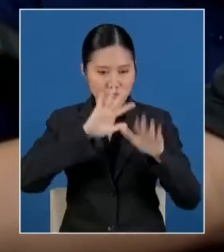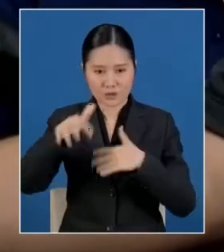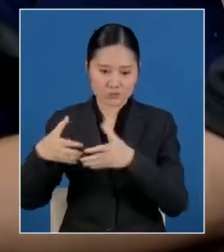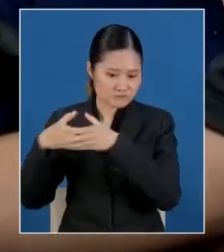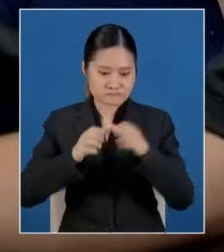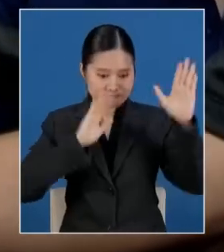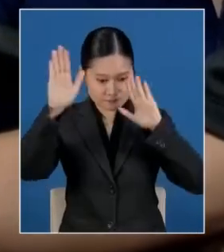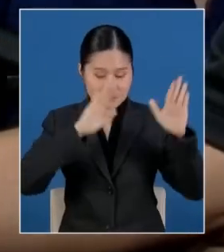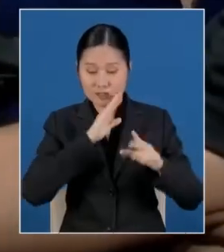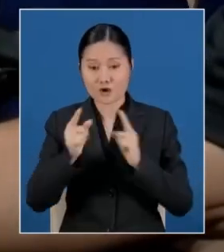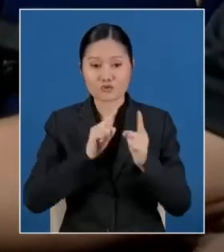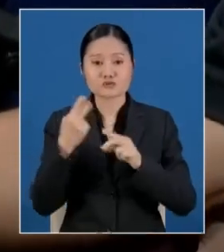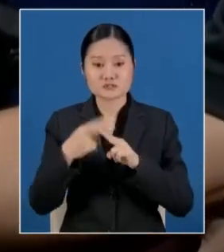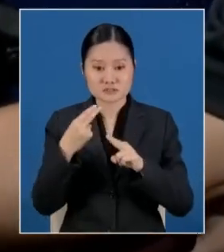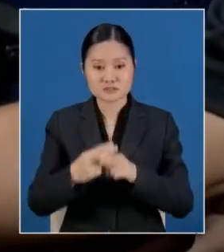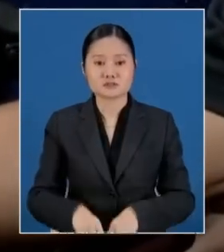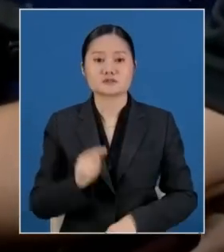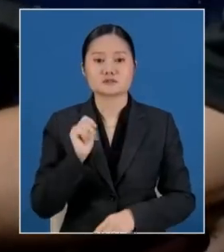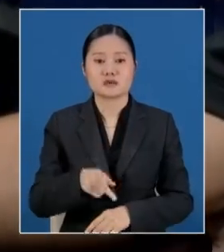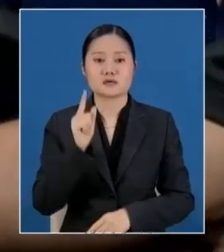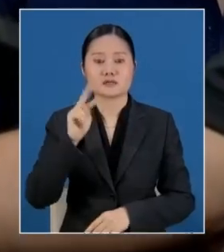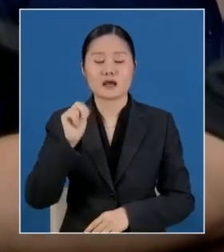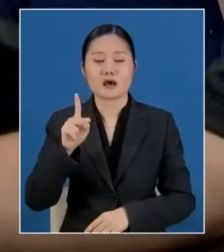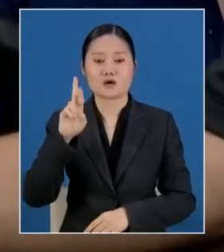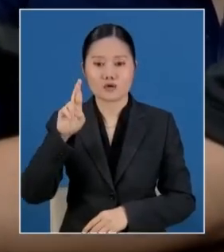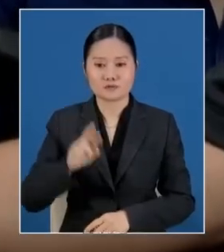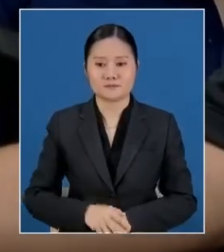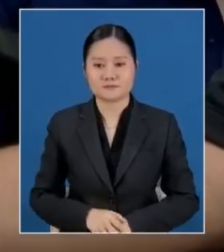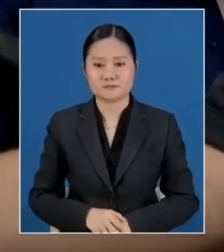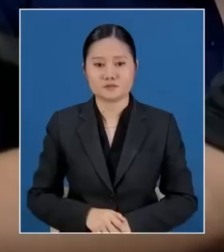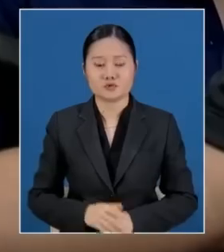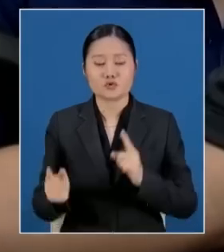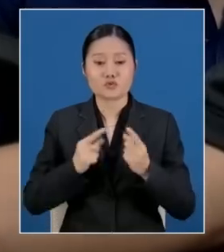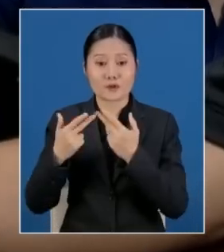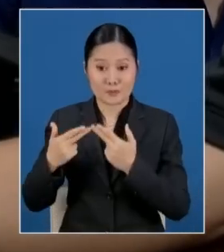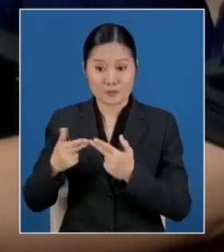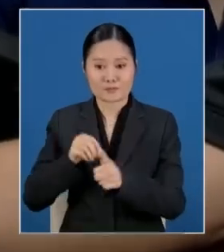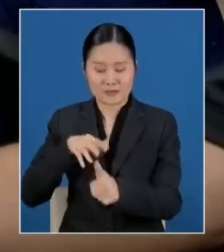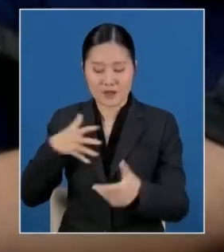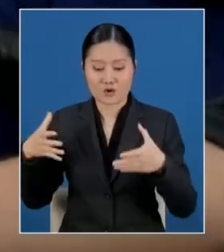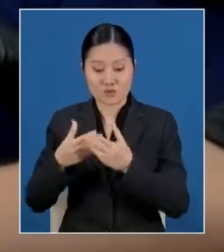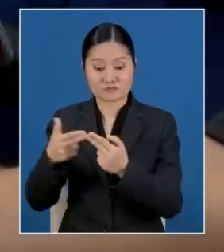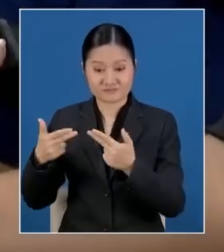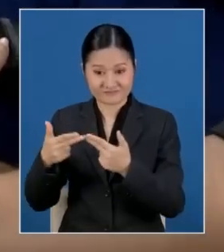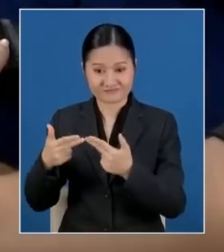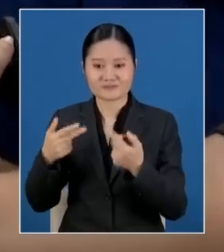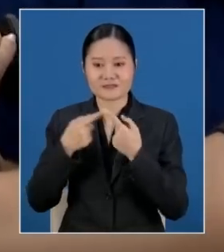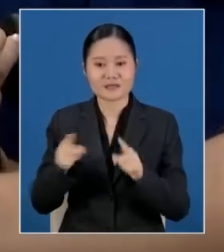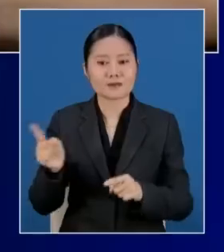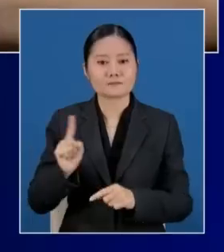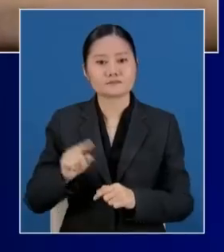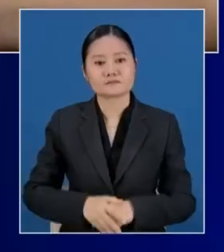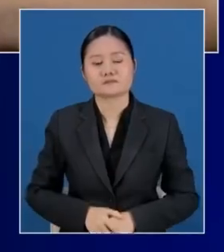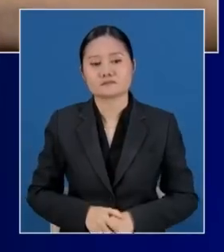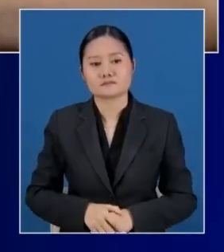และที่คุยเนี่ยเปิดชื่อเลยฮะคุยกับคุณธนากรวังบุญคงชนะ อ๋อรวมไทยสร้างชาติเฮ้ยนั่นรองหัวหน้าพรรคเลย ไทยสร้างชาติแต่ว่าก็เป็นเด็ก